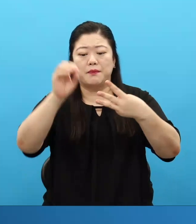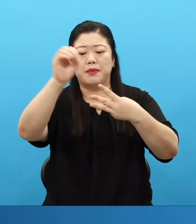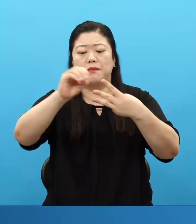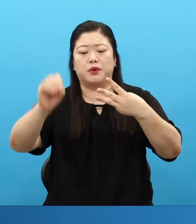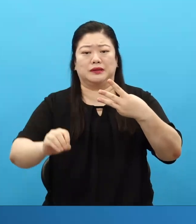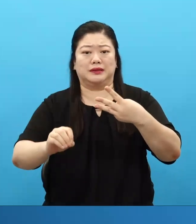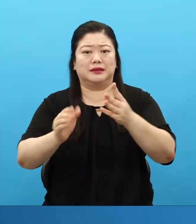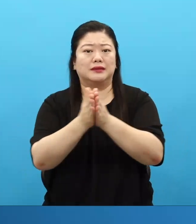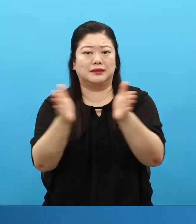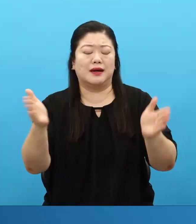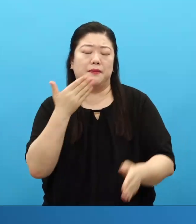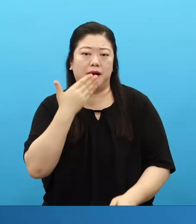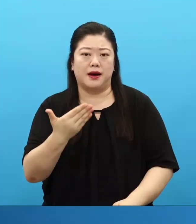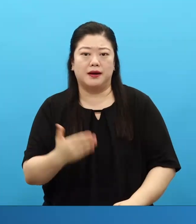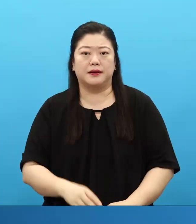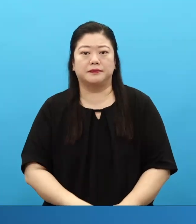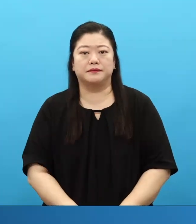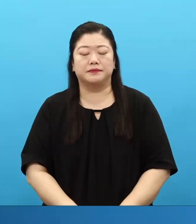자, 이러면서